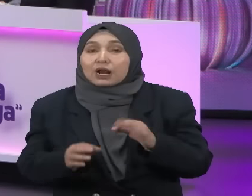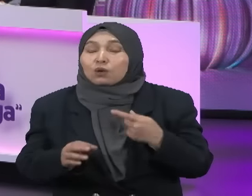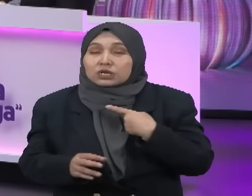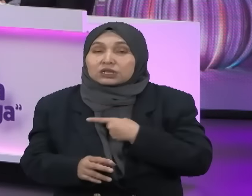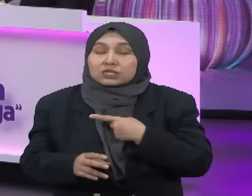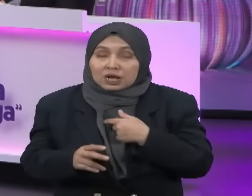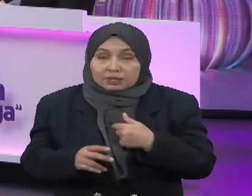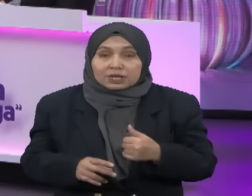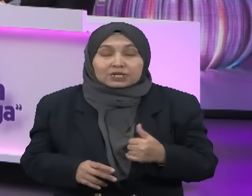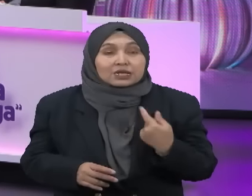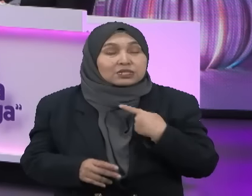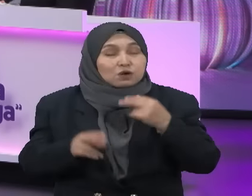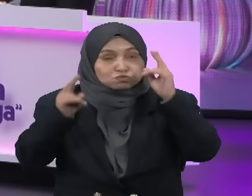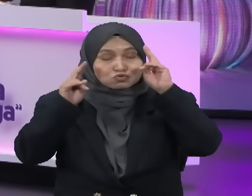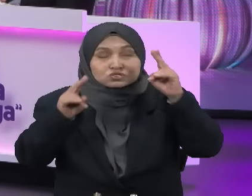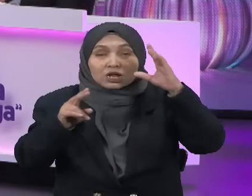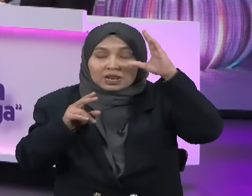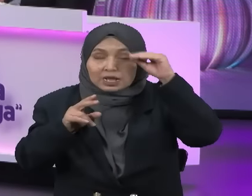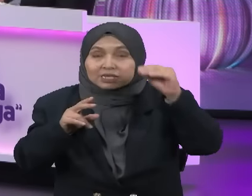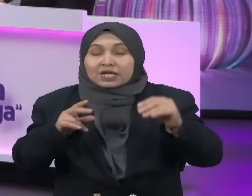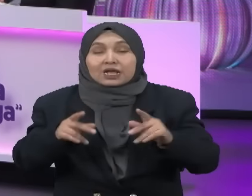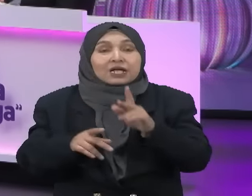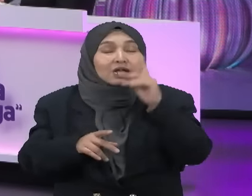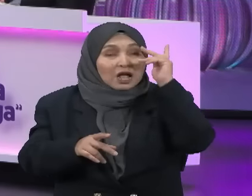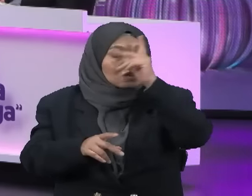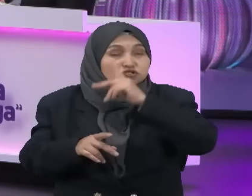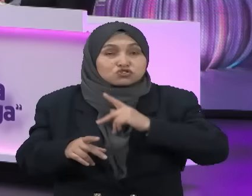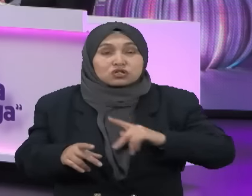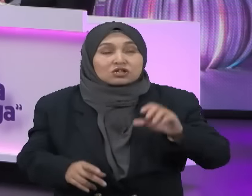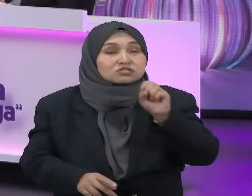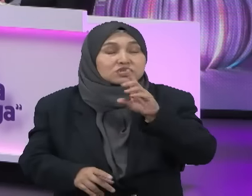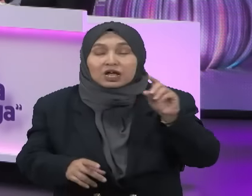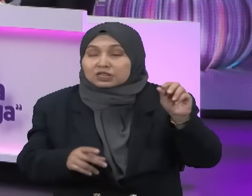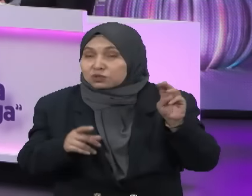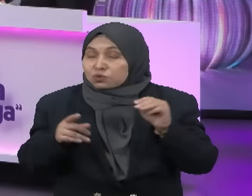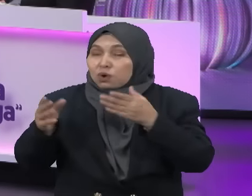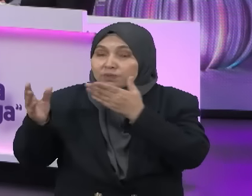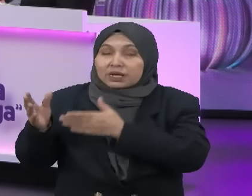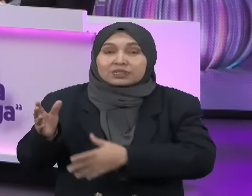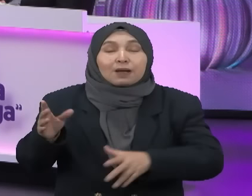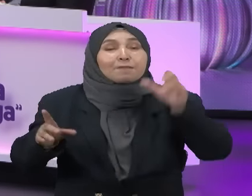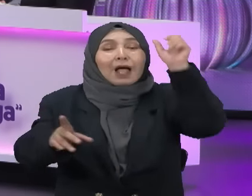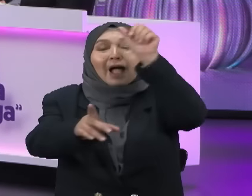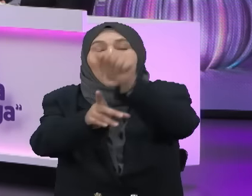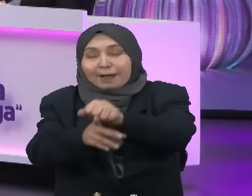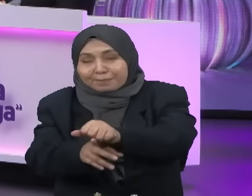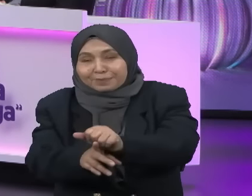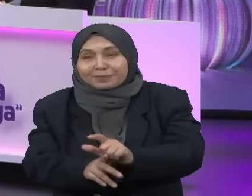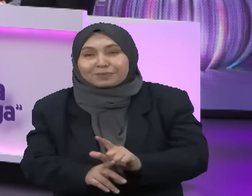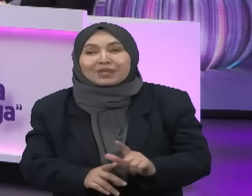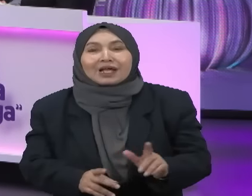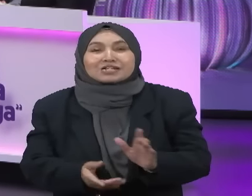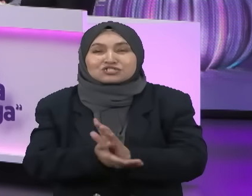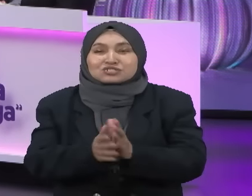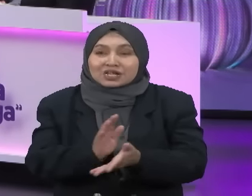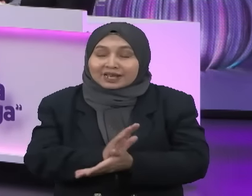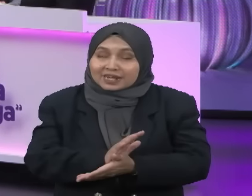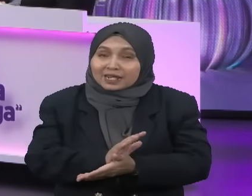letak lelaki yang kacak dalam kalangan penduduk Sodom ni, kena faham lah orang kata. Kan?